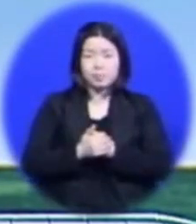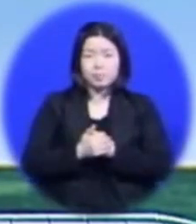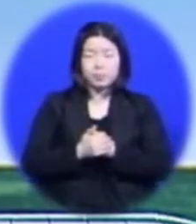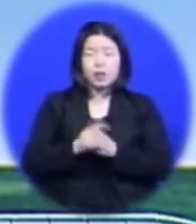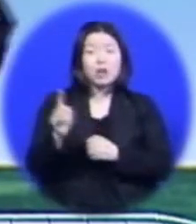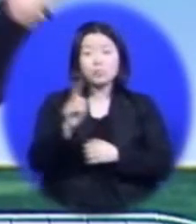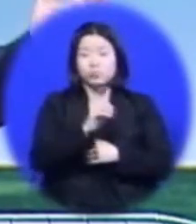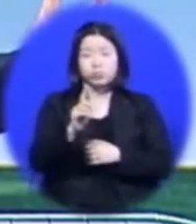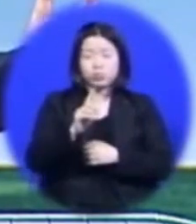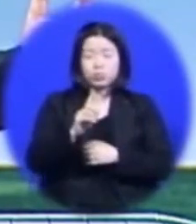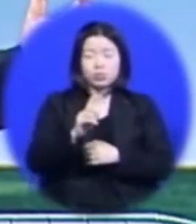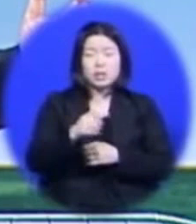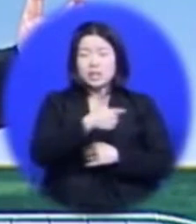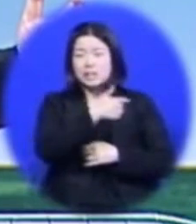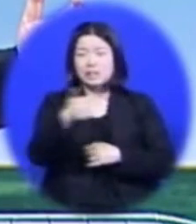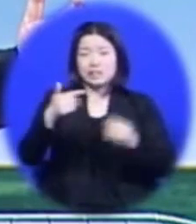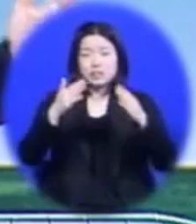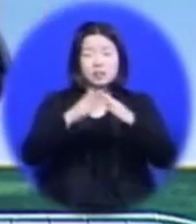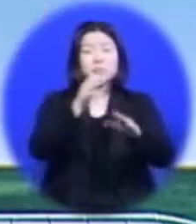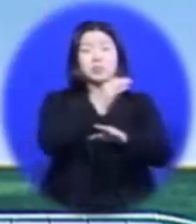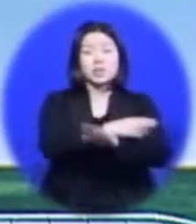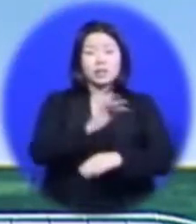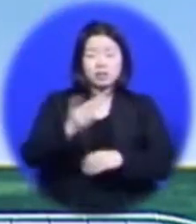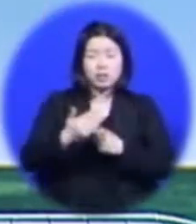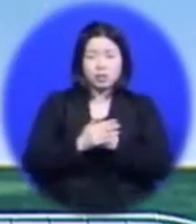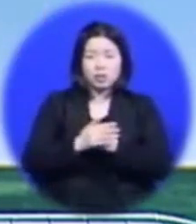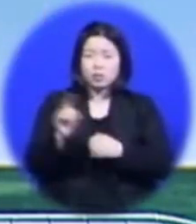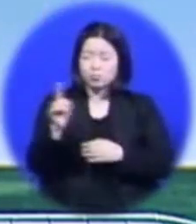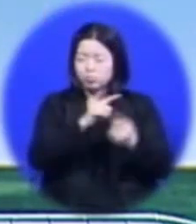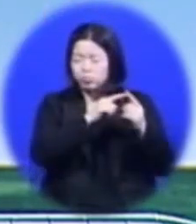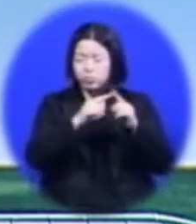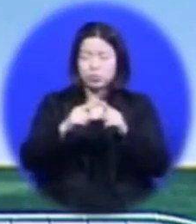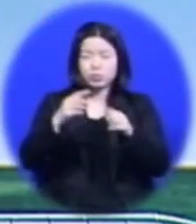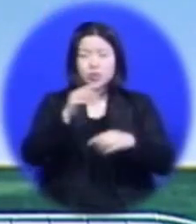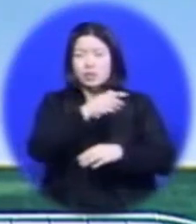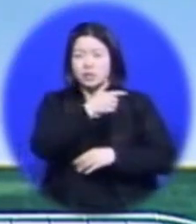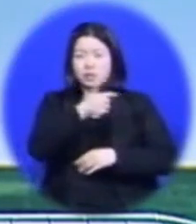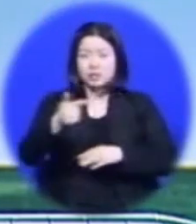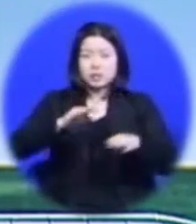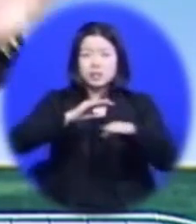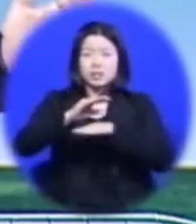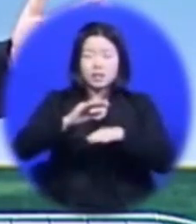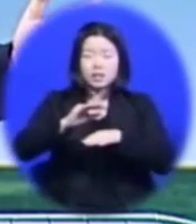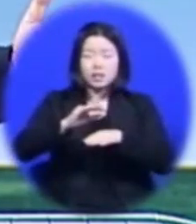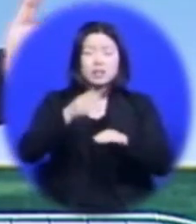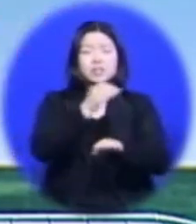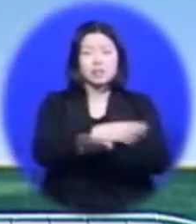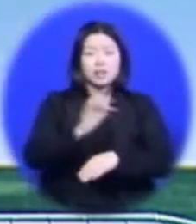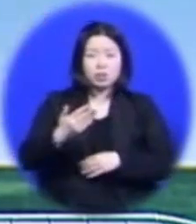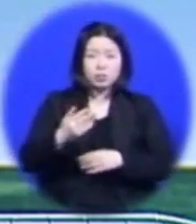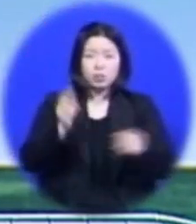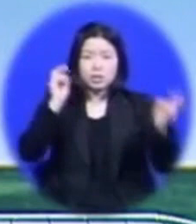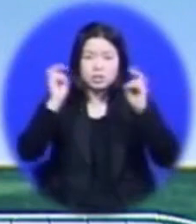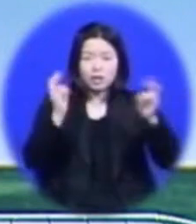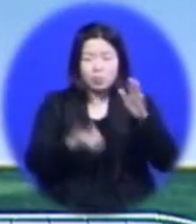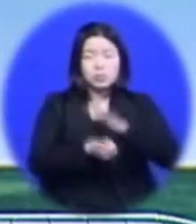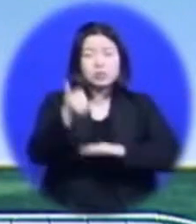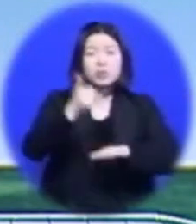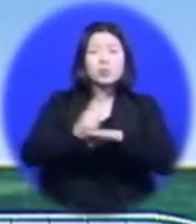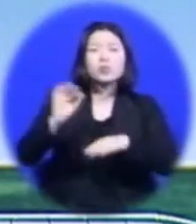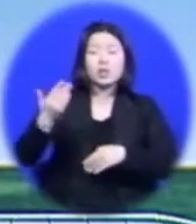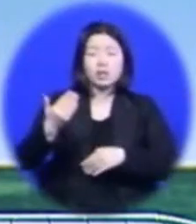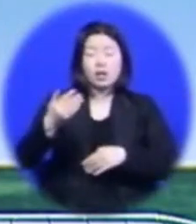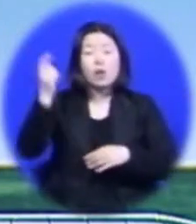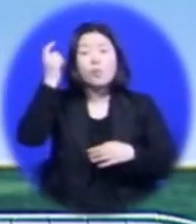하여튼 무조건 큰 집 사야 돼요. 무조건 큰 차 사야 돼요. 사업은 성공해야 돼요. 왜?